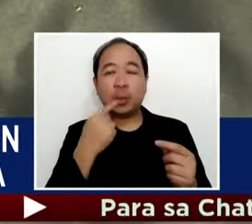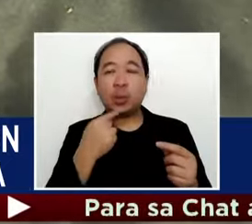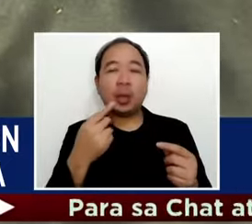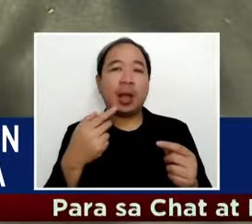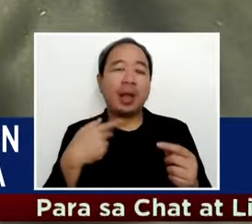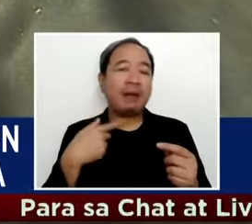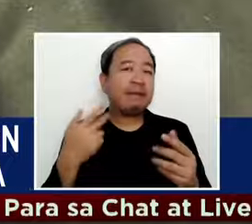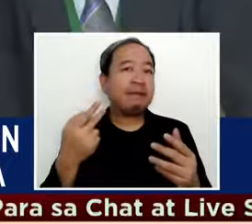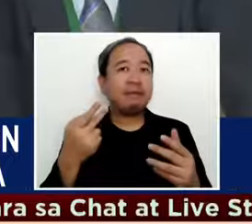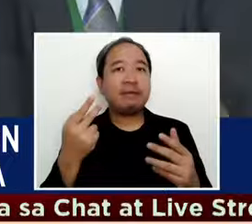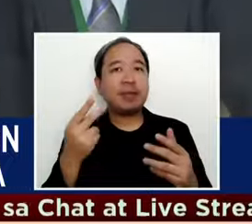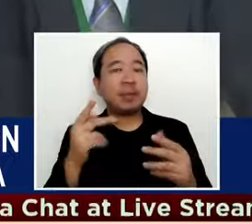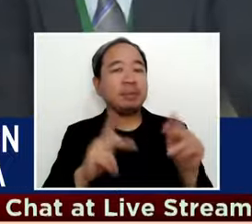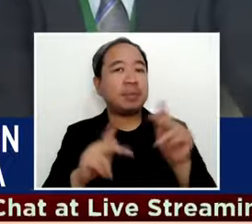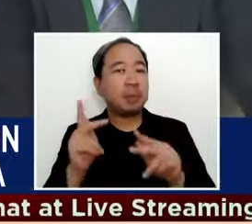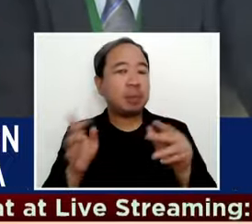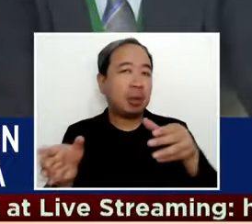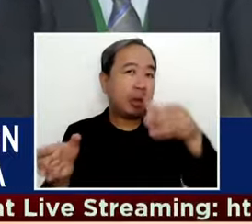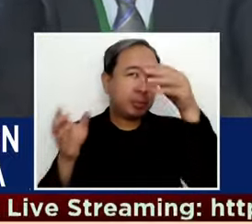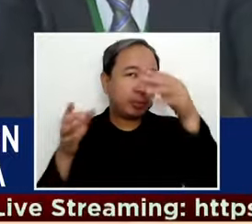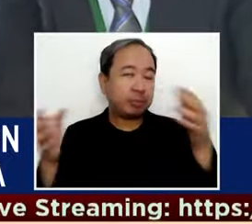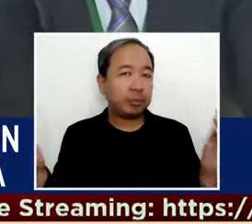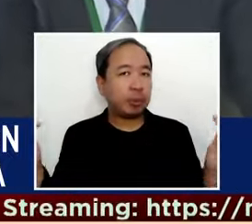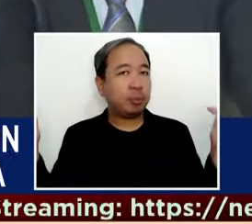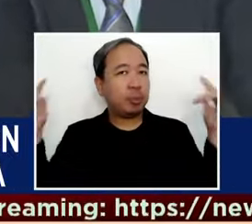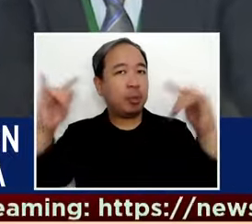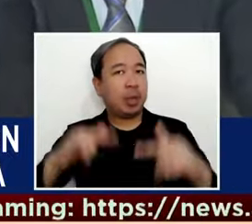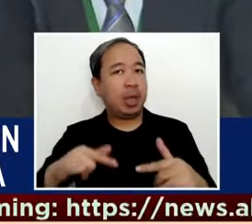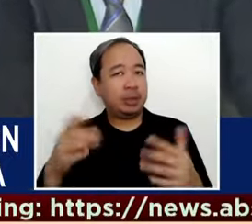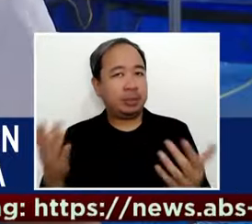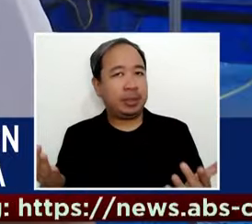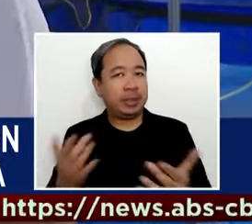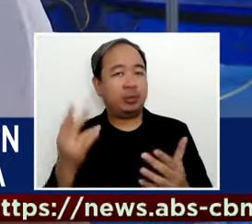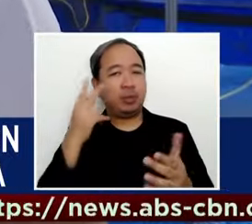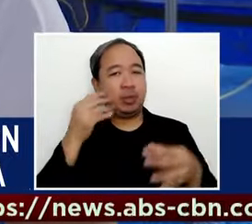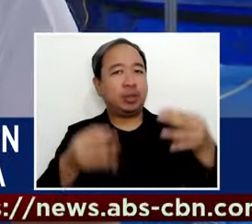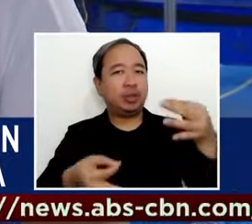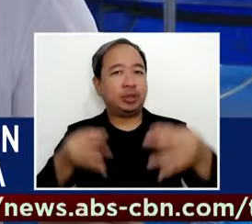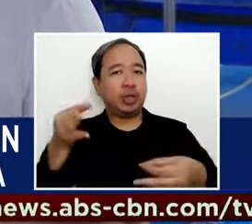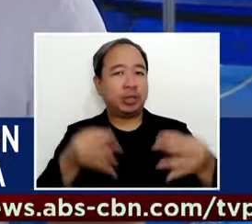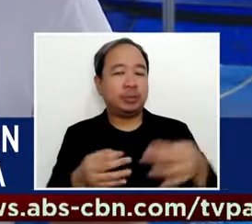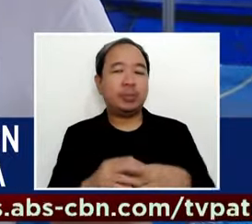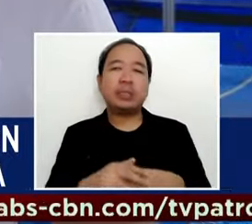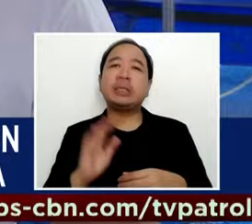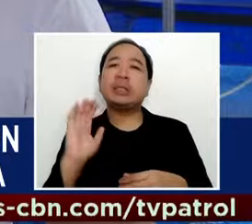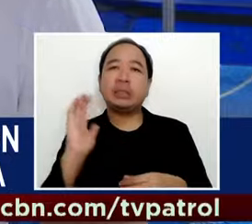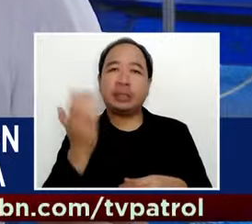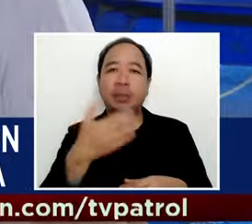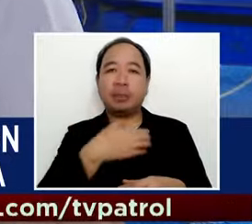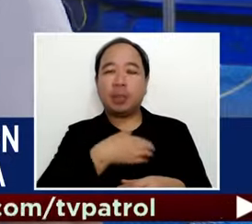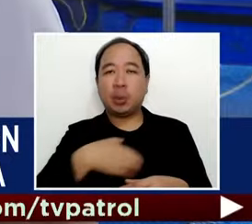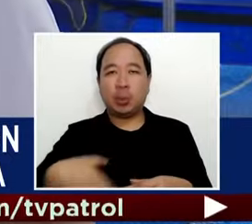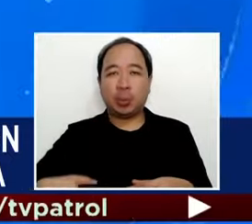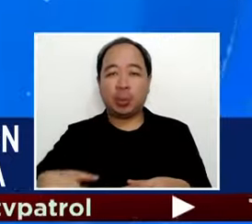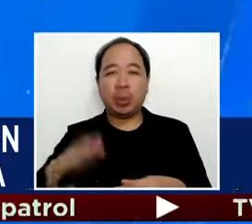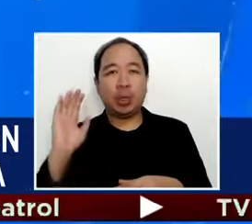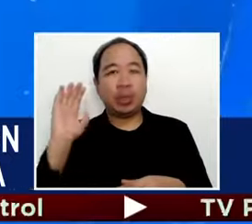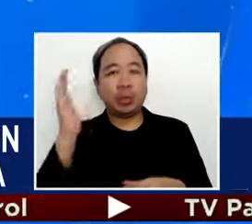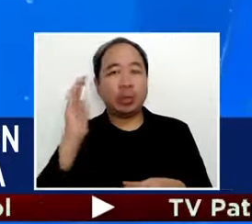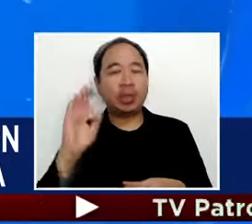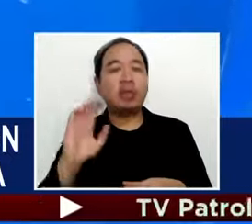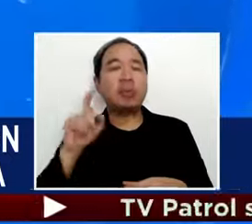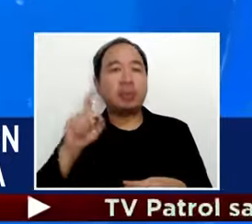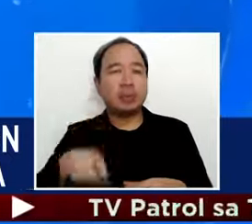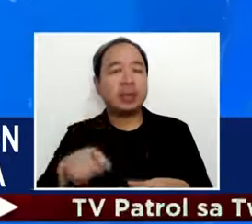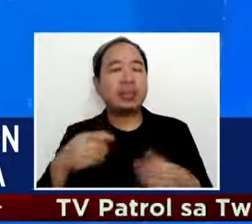breeders para maging hurado sa kompetisyong ito. Similar din sa mga beauty pageant, no? Kailangan na overall quality,